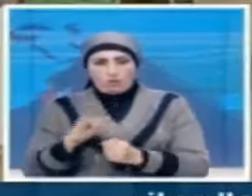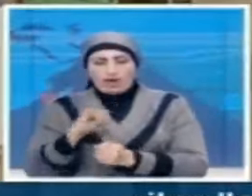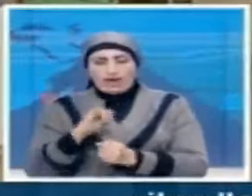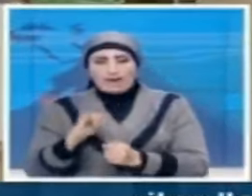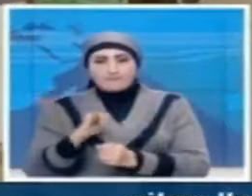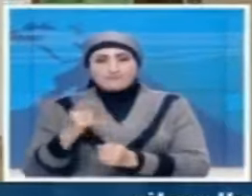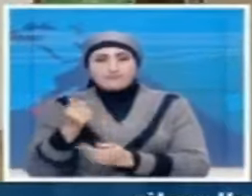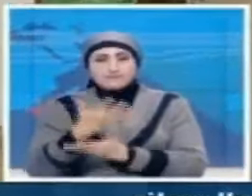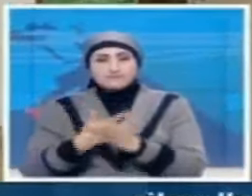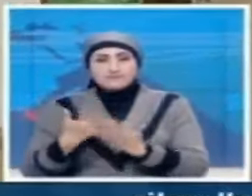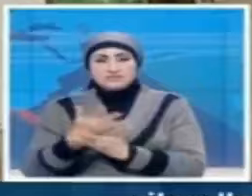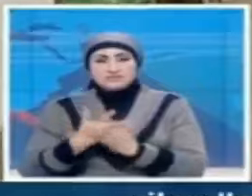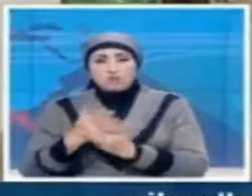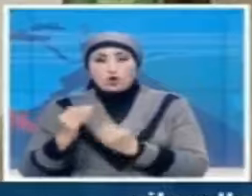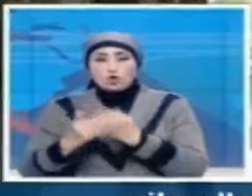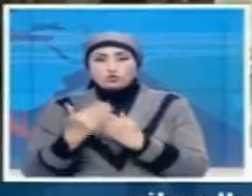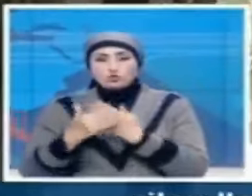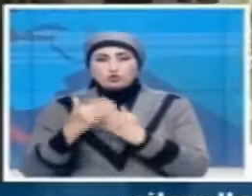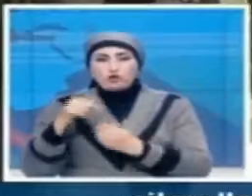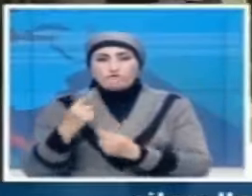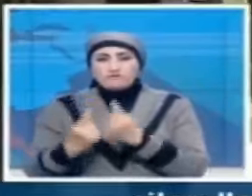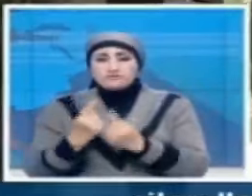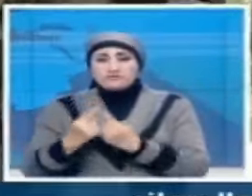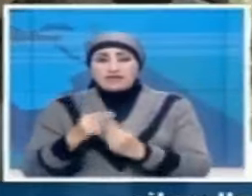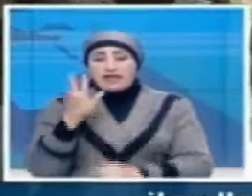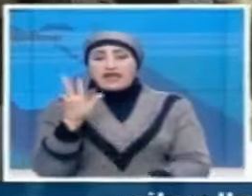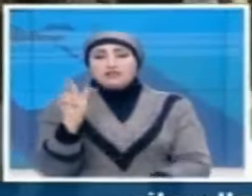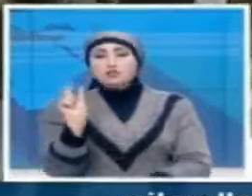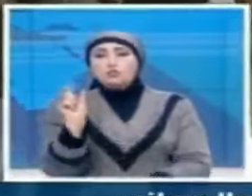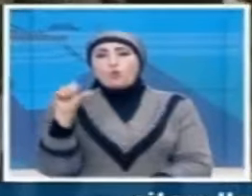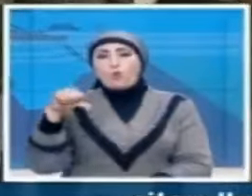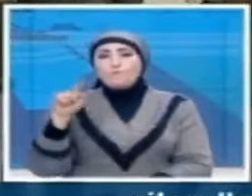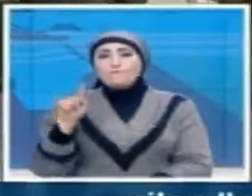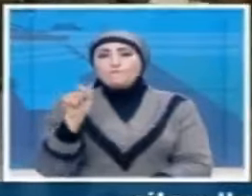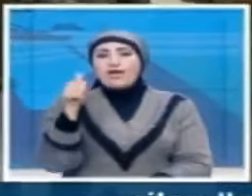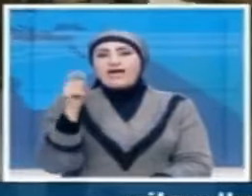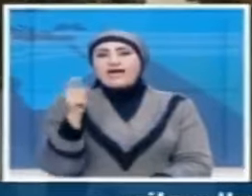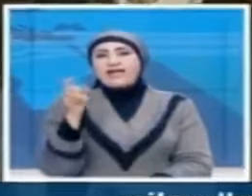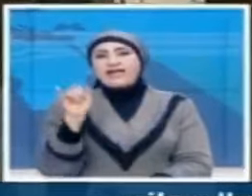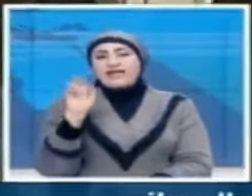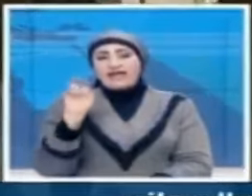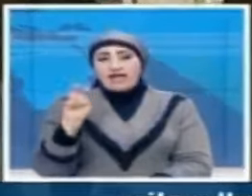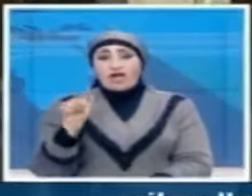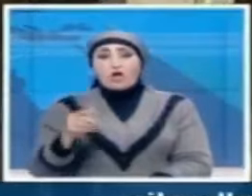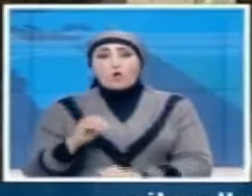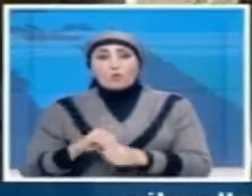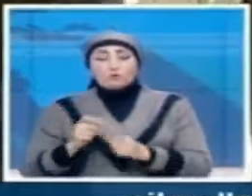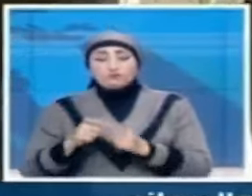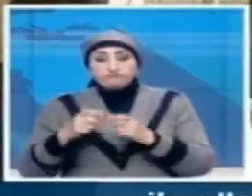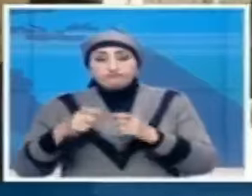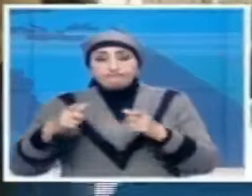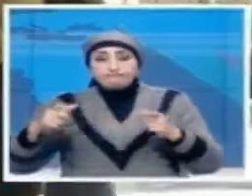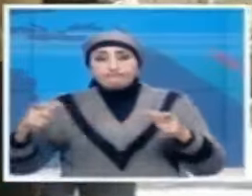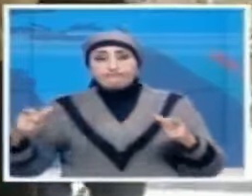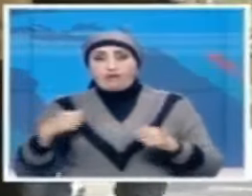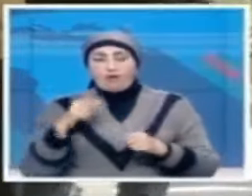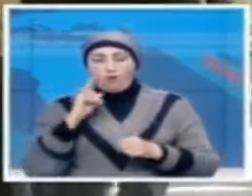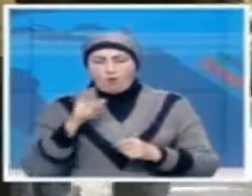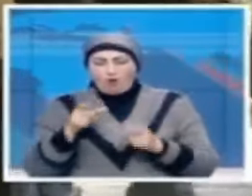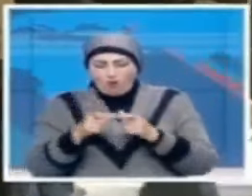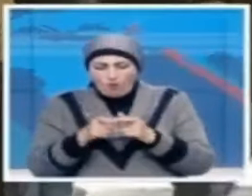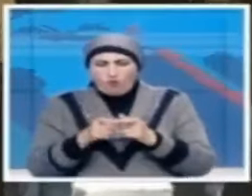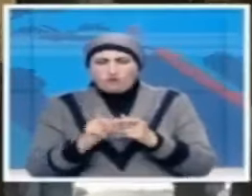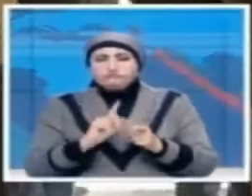الاستثمارات المستجدة في المجال الزراعي بمنطقة النوبارية، وذلك في إطار خطة التوسع الأفقي والخروج من الوادي